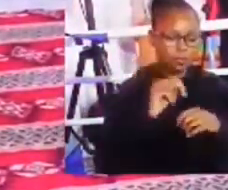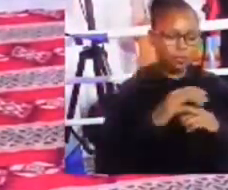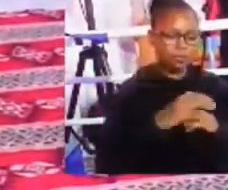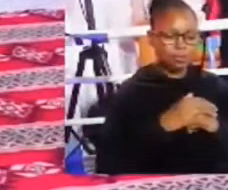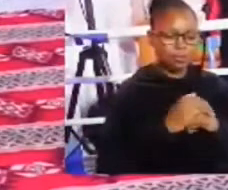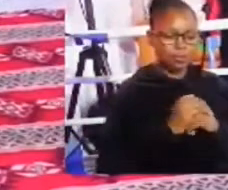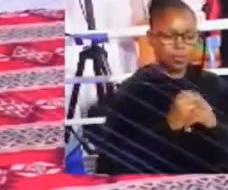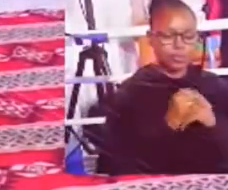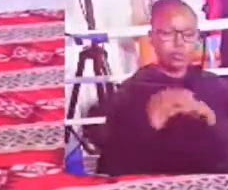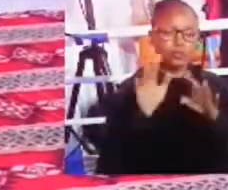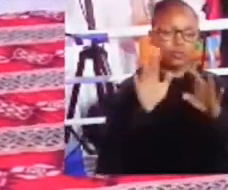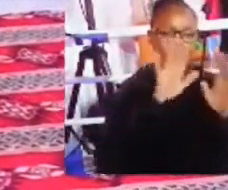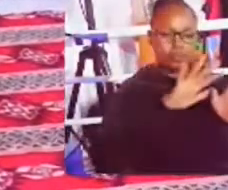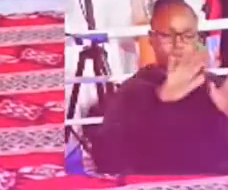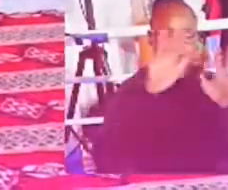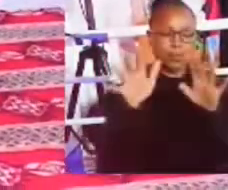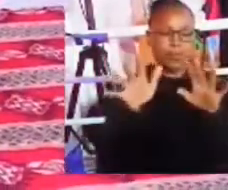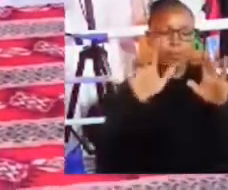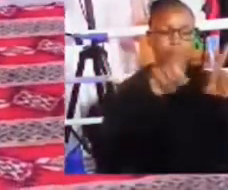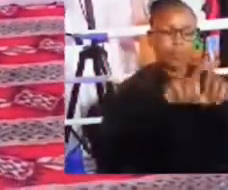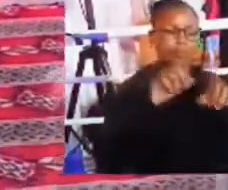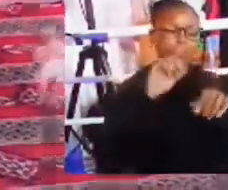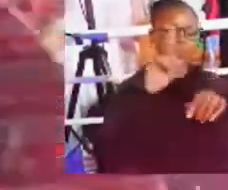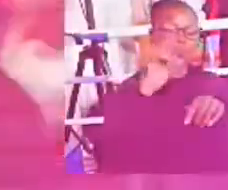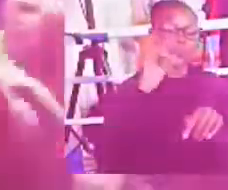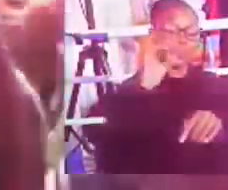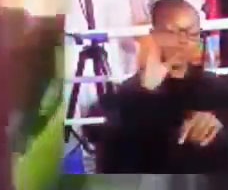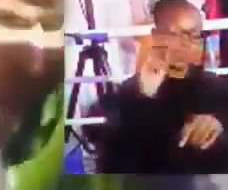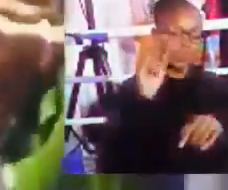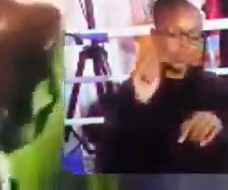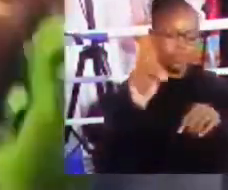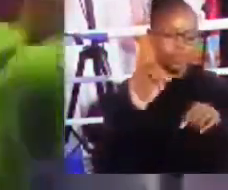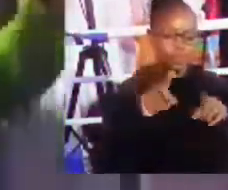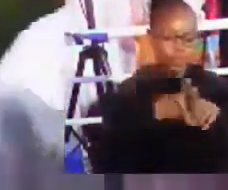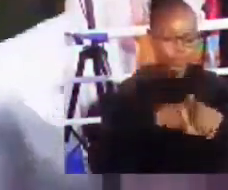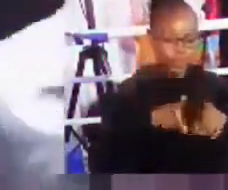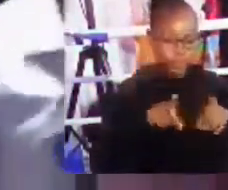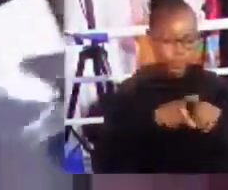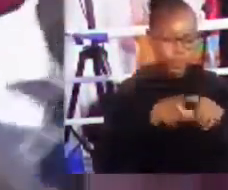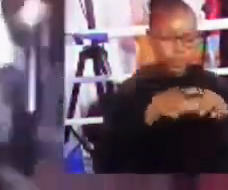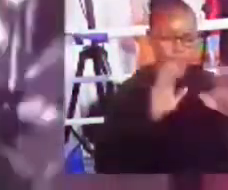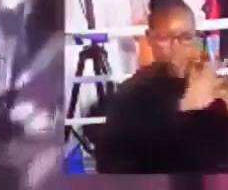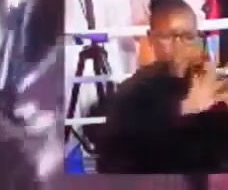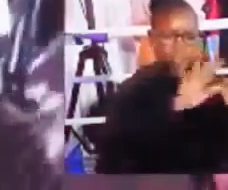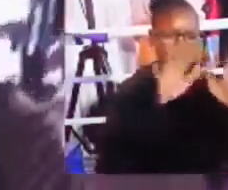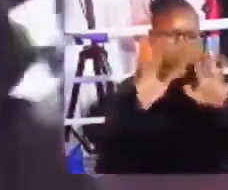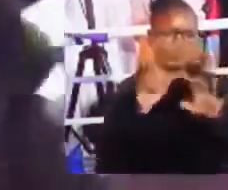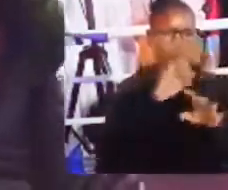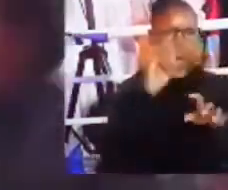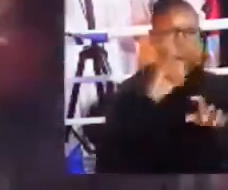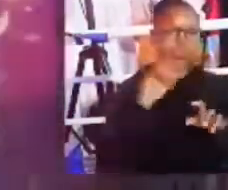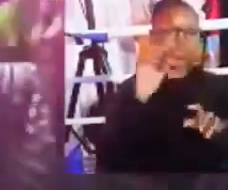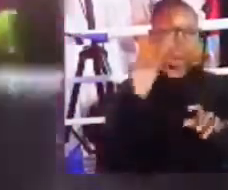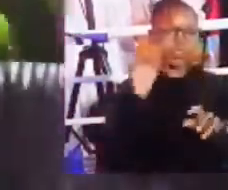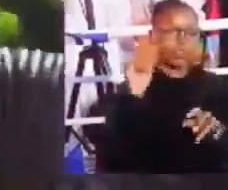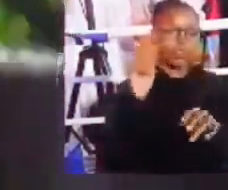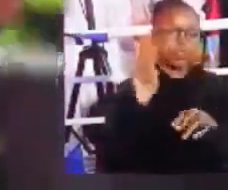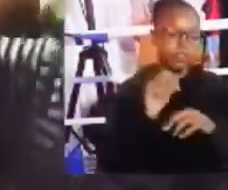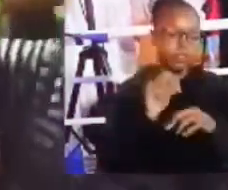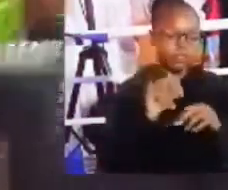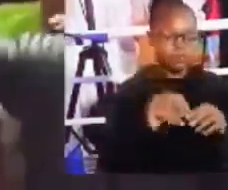Tusifu kisayuni, tusifu kisayuni, tusifu kisayuni, tusifu